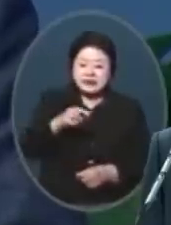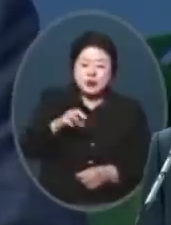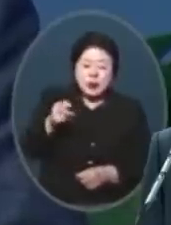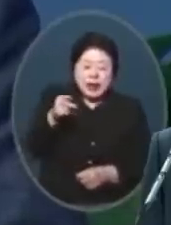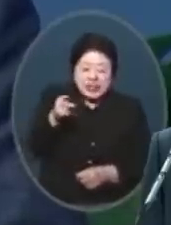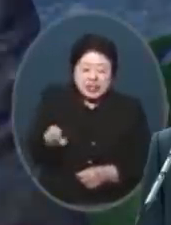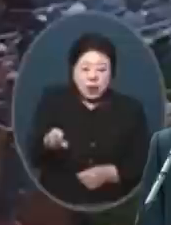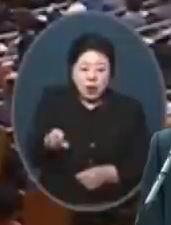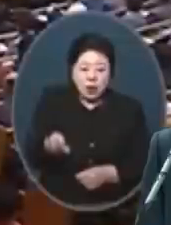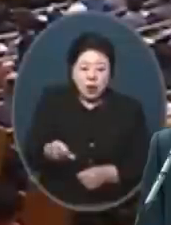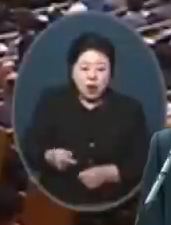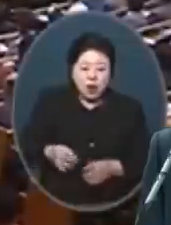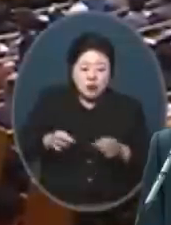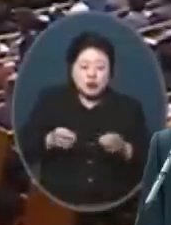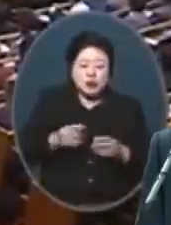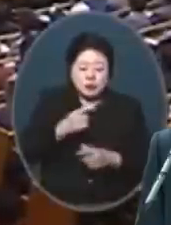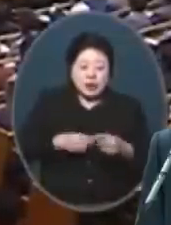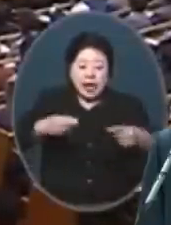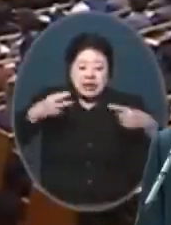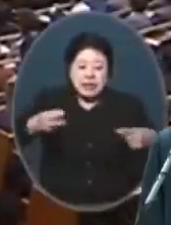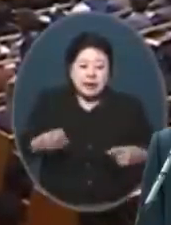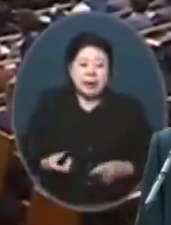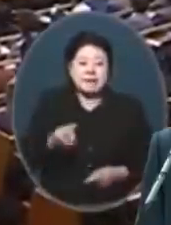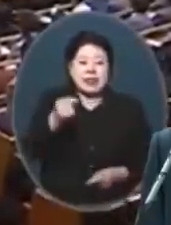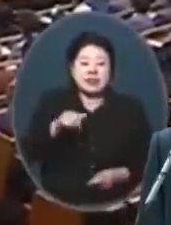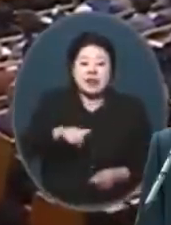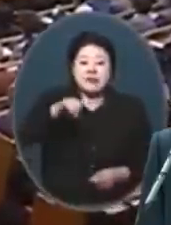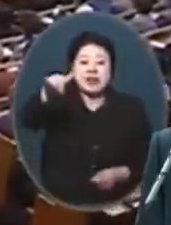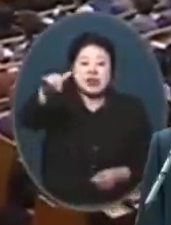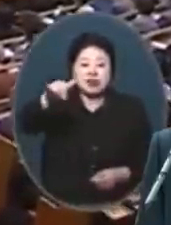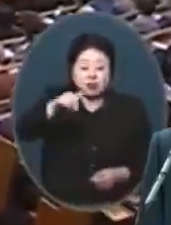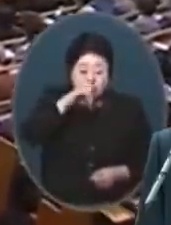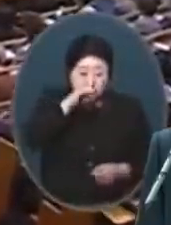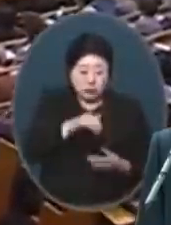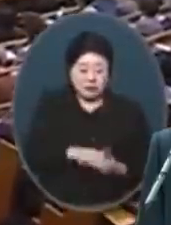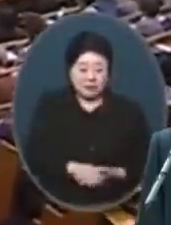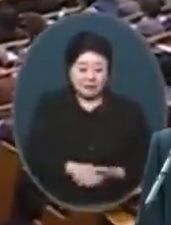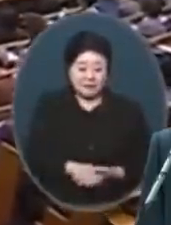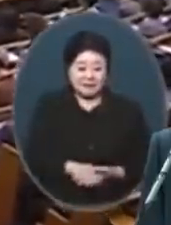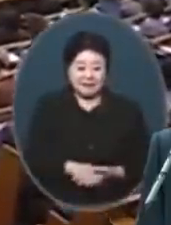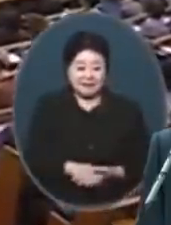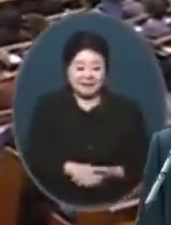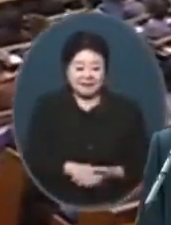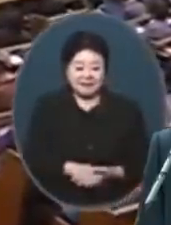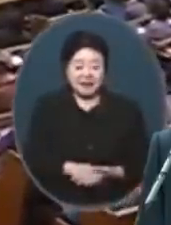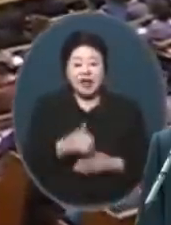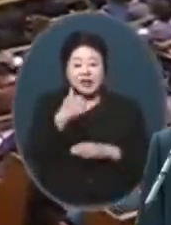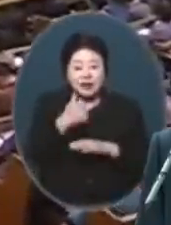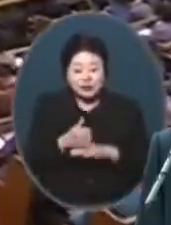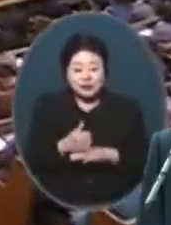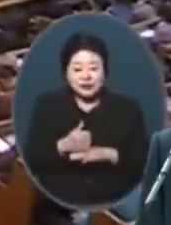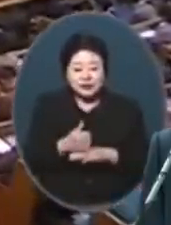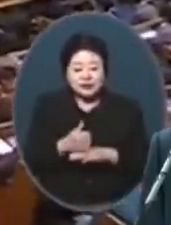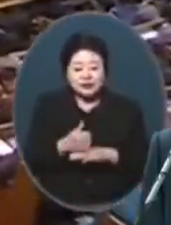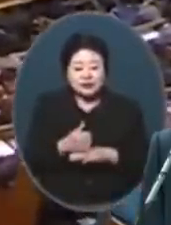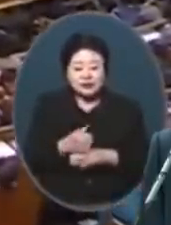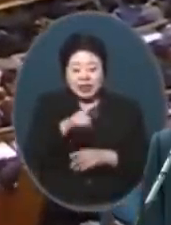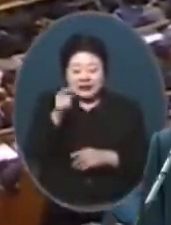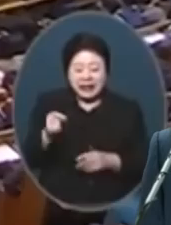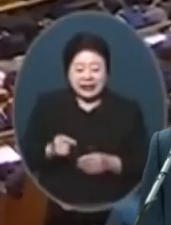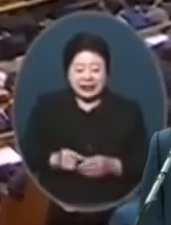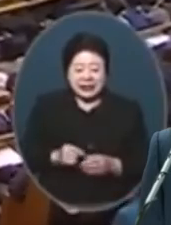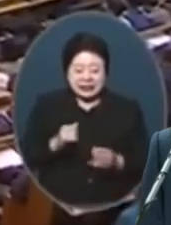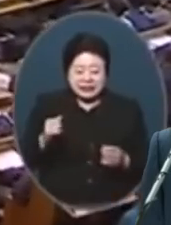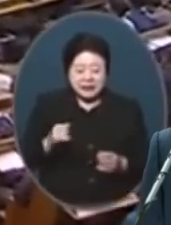3,500km로 소리보다 3배나 빠른 비행기도 나와 있습니다. 그리고 달에는 벌써